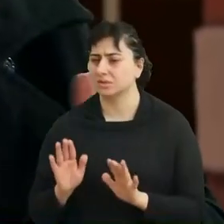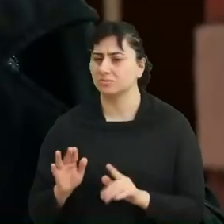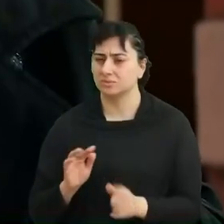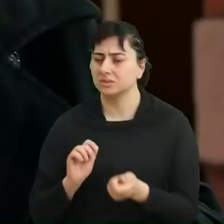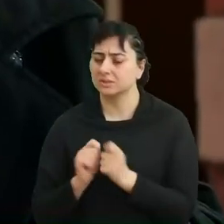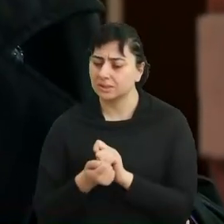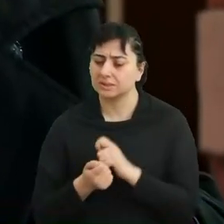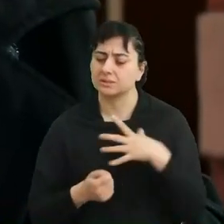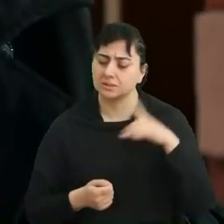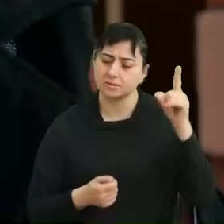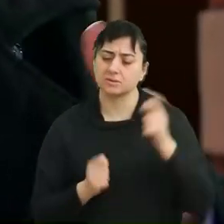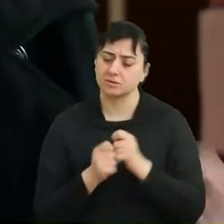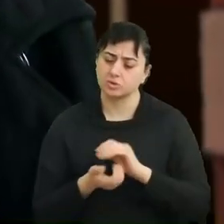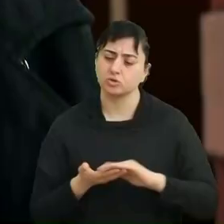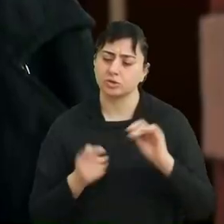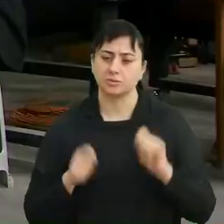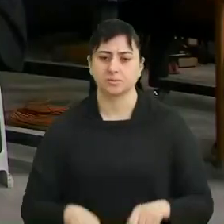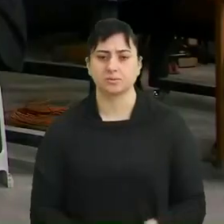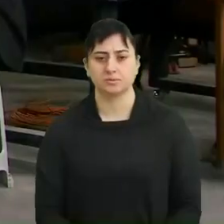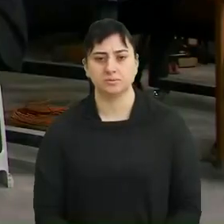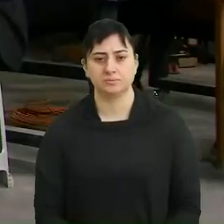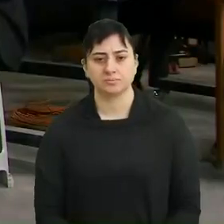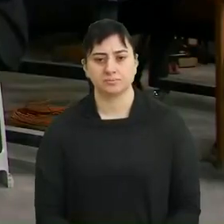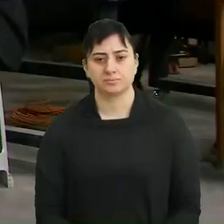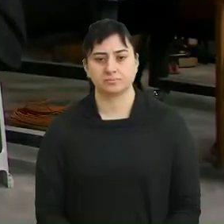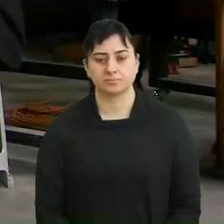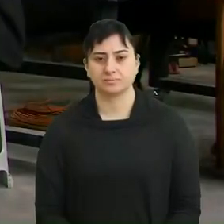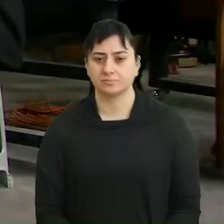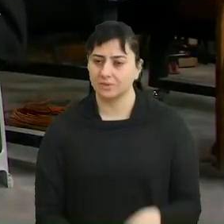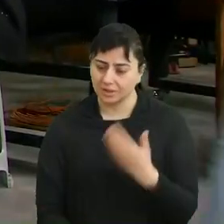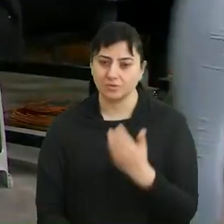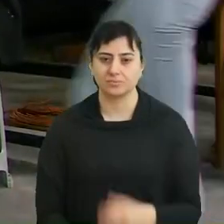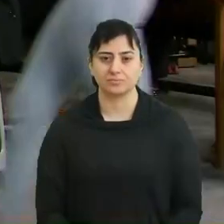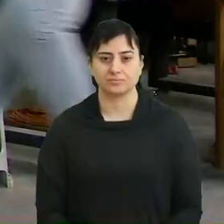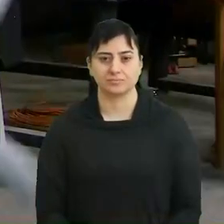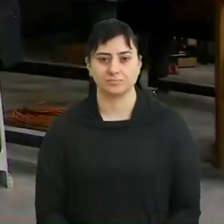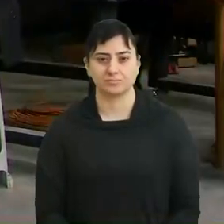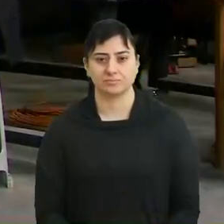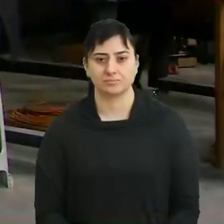biz değiştirmelerini istedik, gerekenleri yapacaklardır. Ben merak etme ya. Hah, geliyor zaten yardımcı öğretmen.